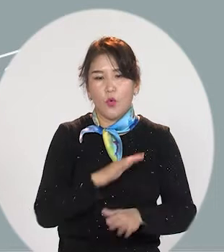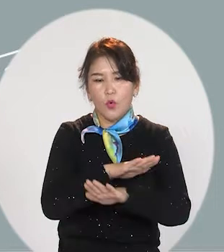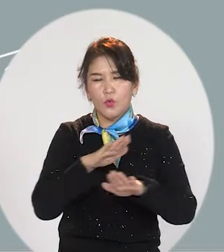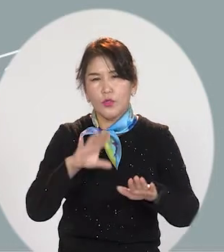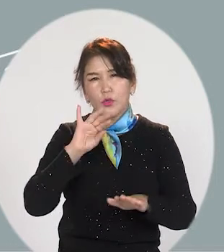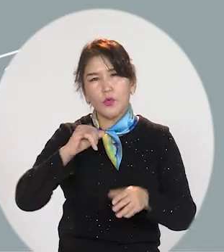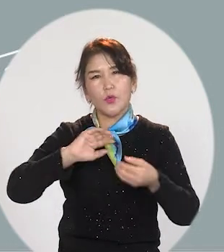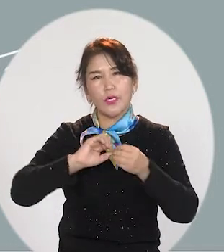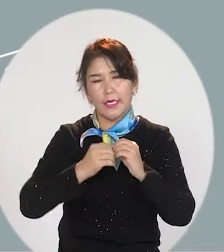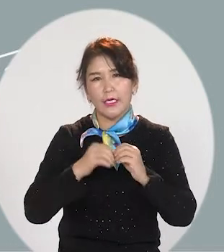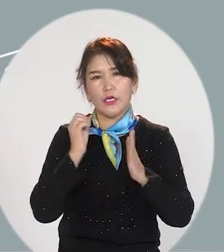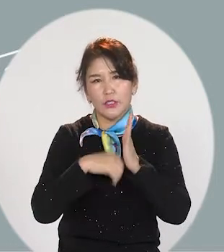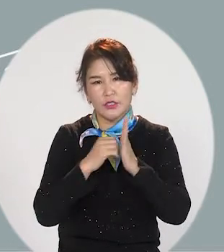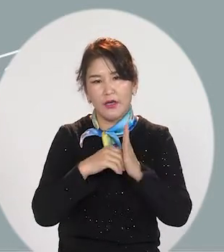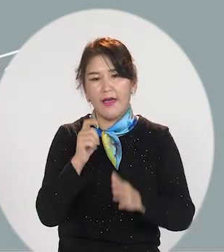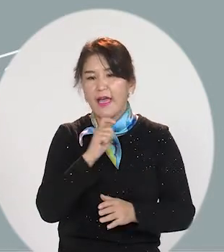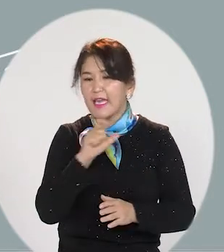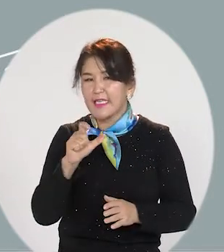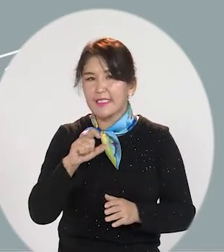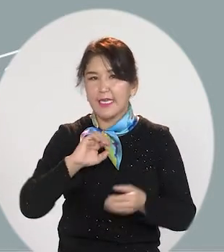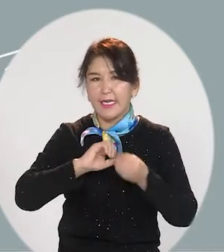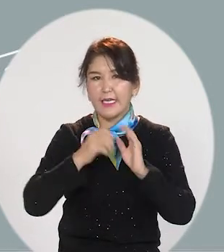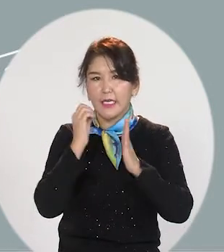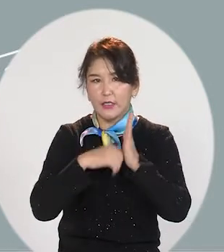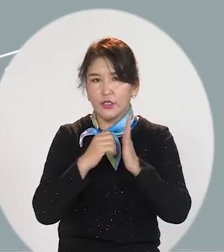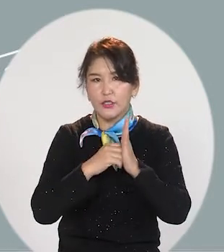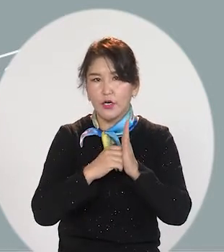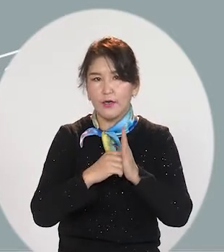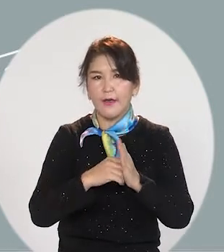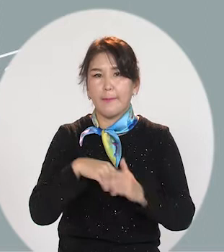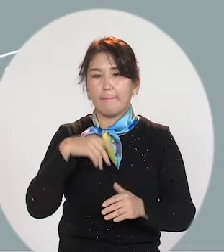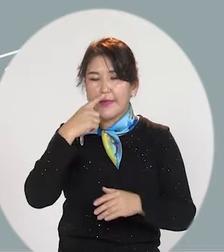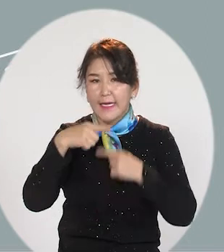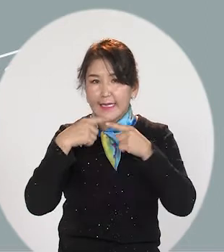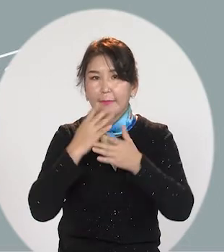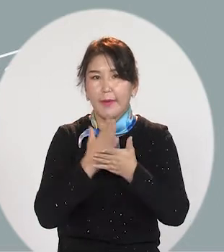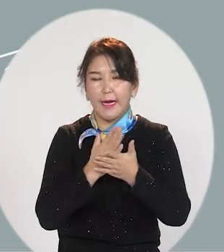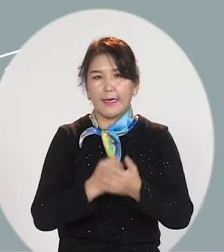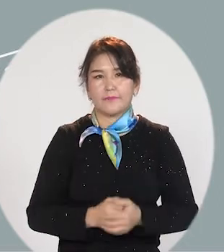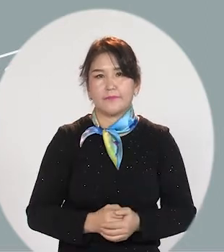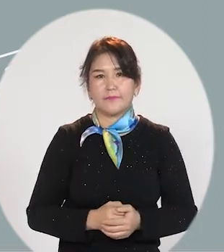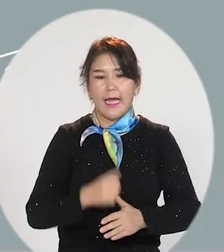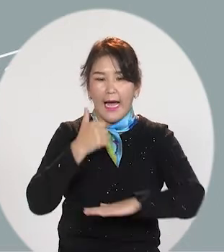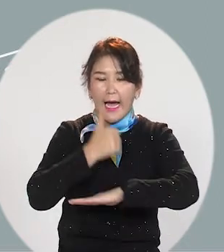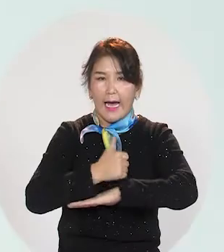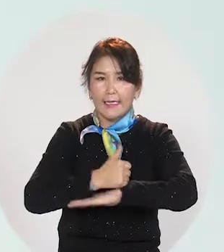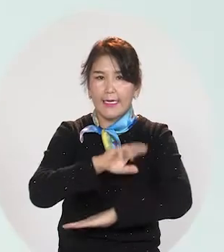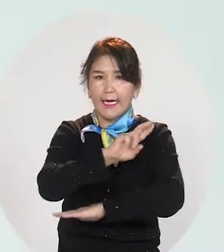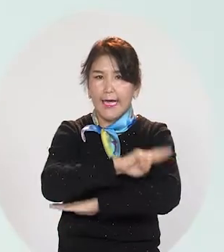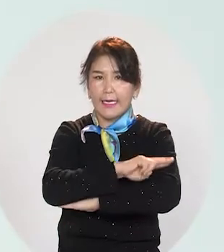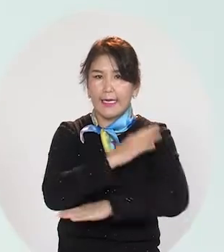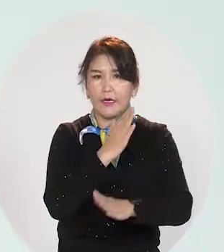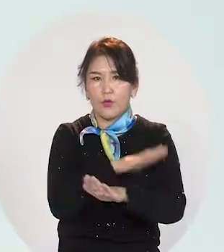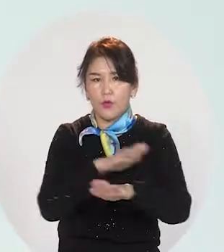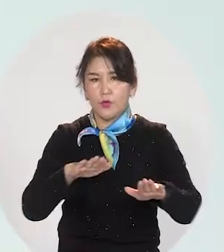ёстой, яаж хийх ёстой, хизээ хийх ёстой маш нарийн зааварчилдаг. Ялангуяа ахлахангийн хүүхдүүд бие даасан